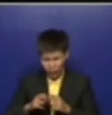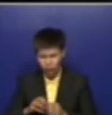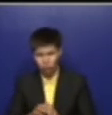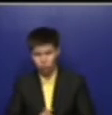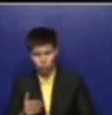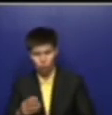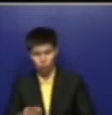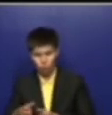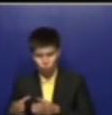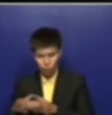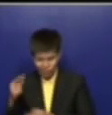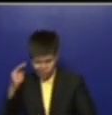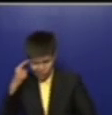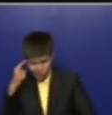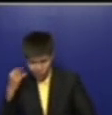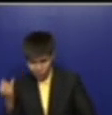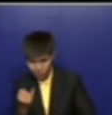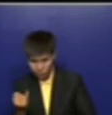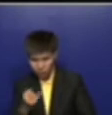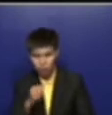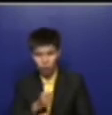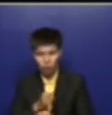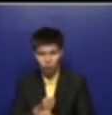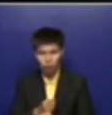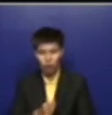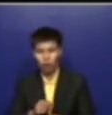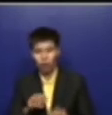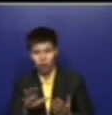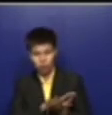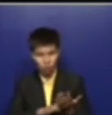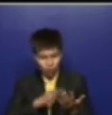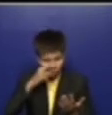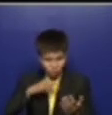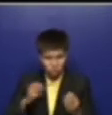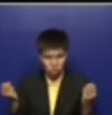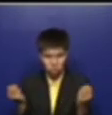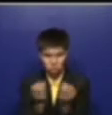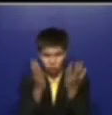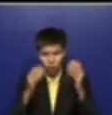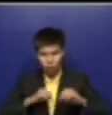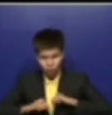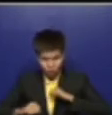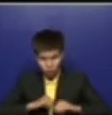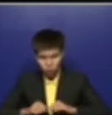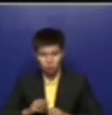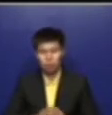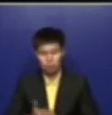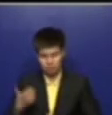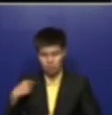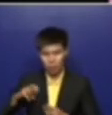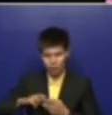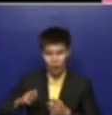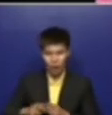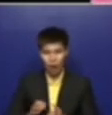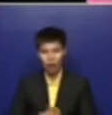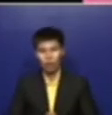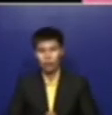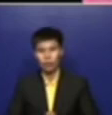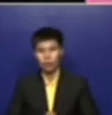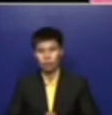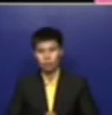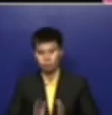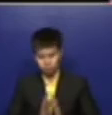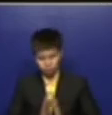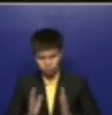อย่างนี้ประเทศชาติเราจะเสียหายลูกหลานเยาวชนเราจะถูกทำลายขอคำถามขอคำตอบไปครั้งสุดท้ายครับท่านท่านขอบพระคุณครับ เชิญท่านรัฐ